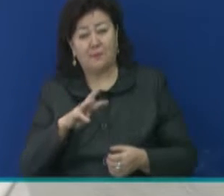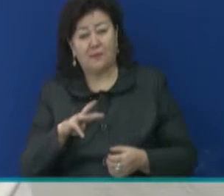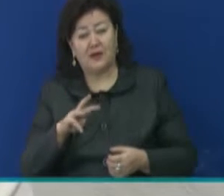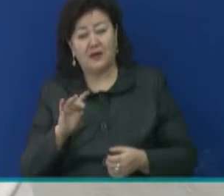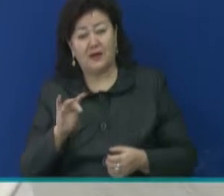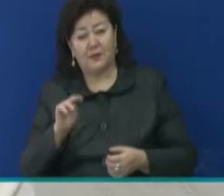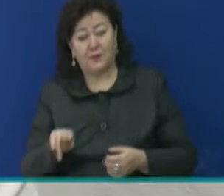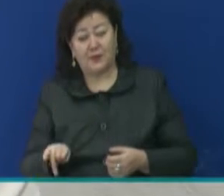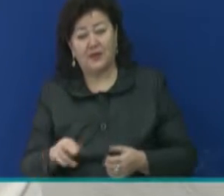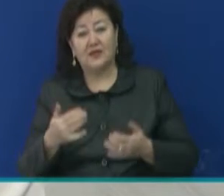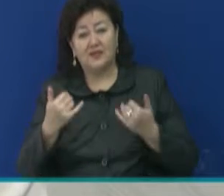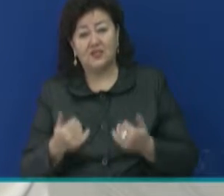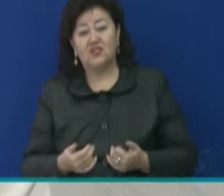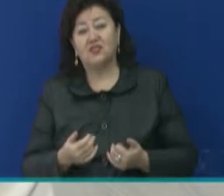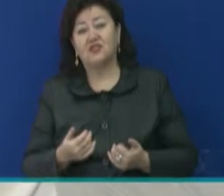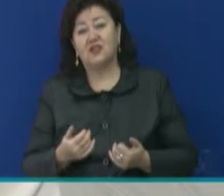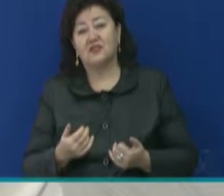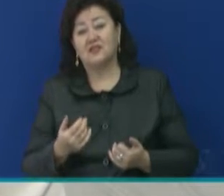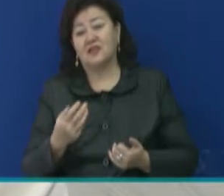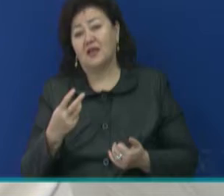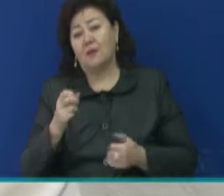месячных расчетных показателей